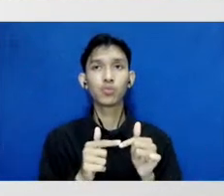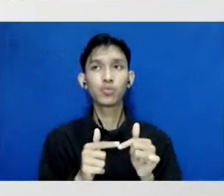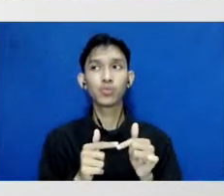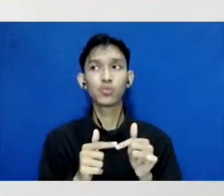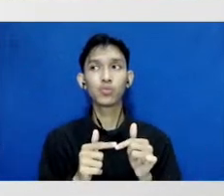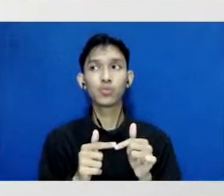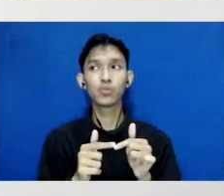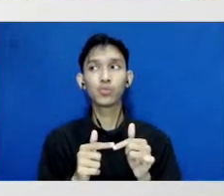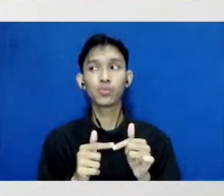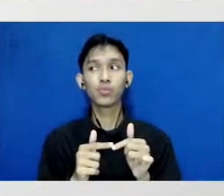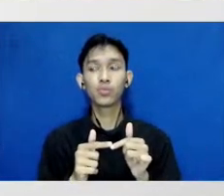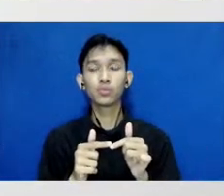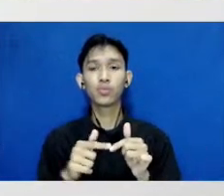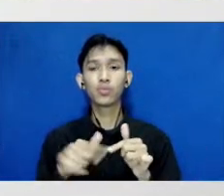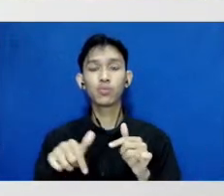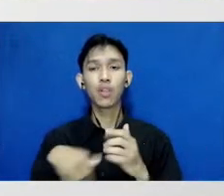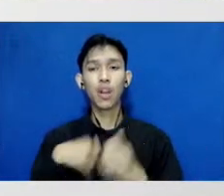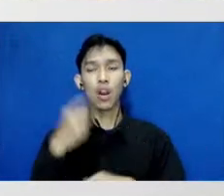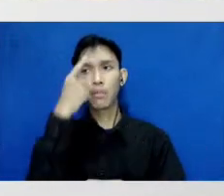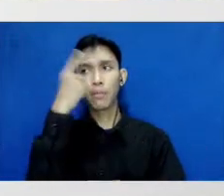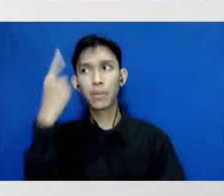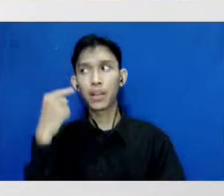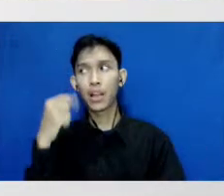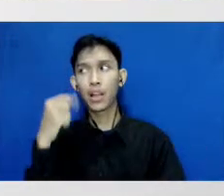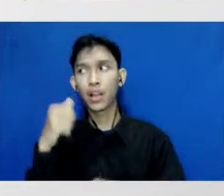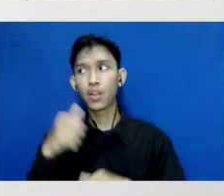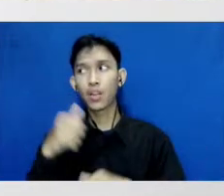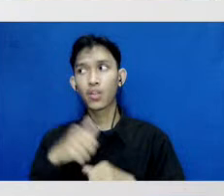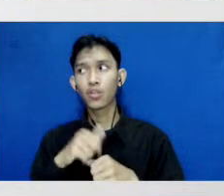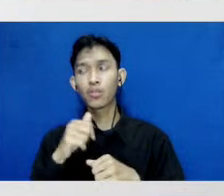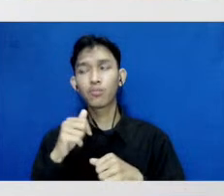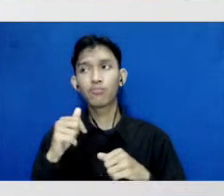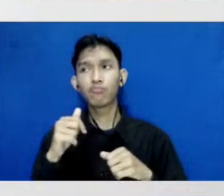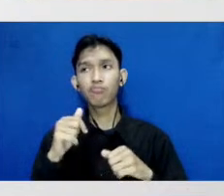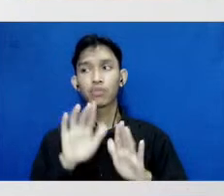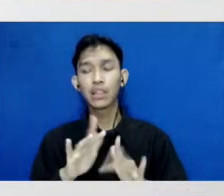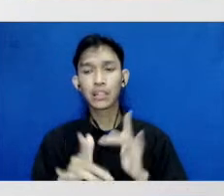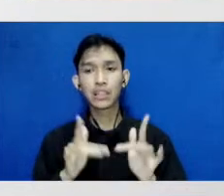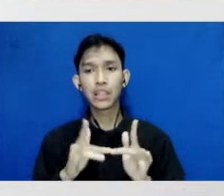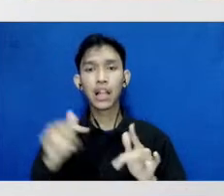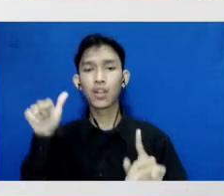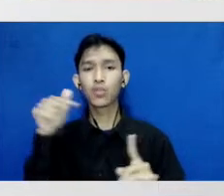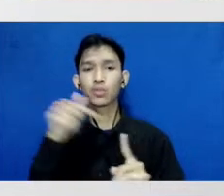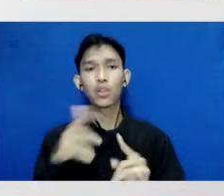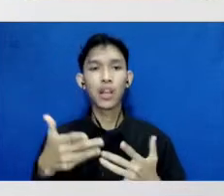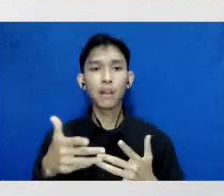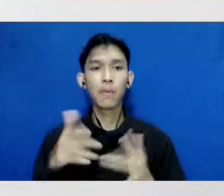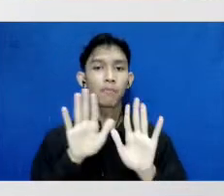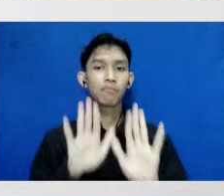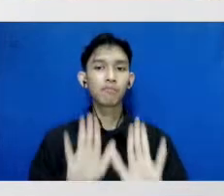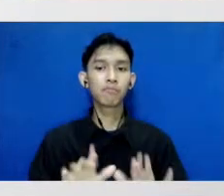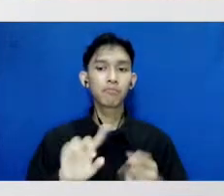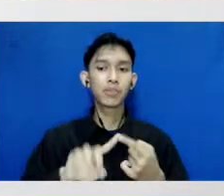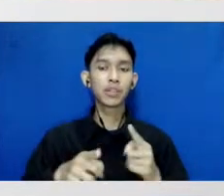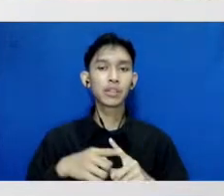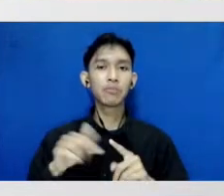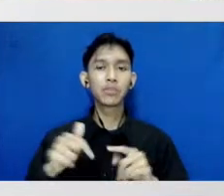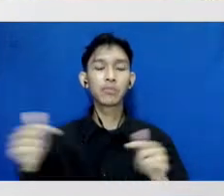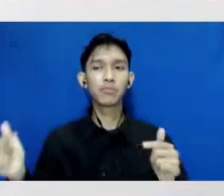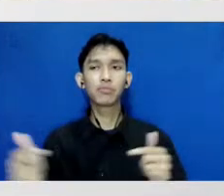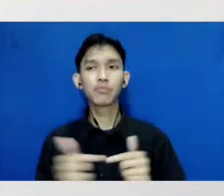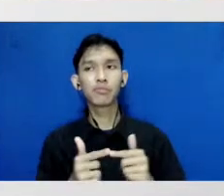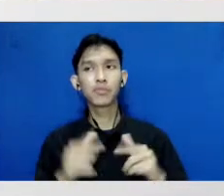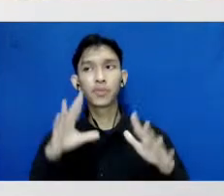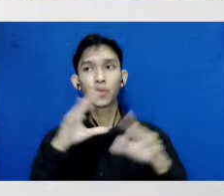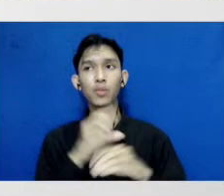yang dilakukan oleh pemerintah dan platform digital. Jadi tujuannya supaya rekan-rekan media bisa menyambungkan concern